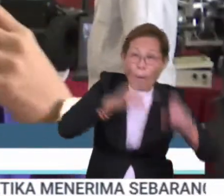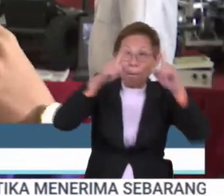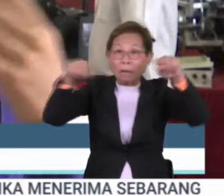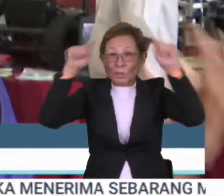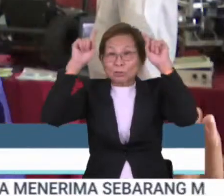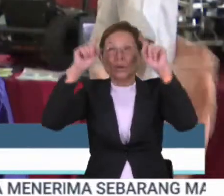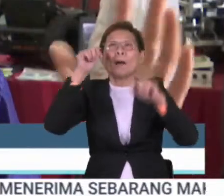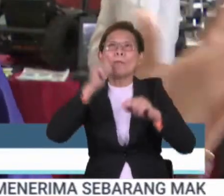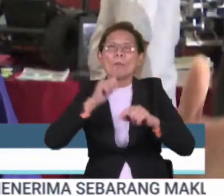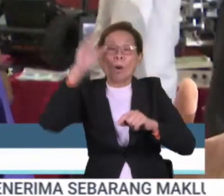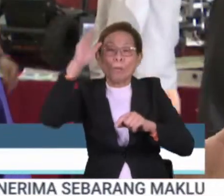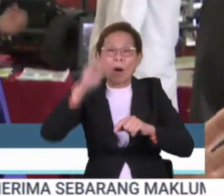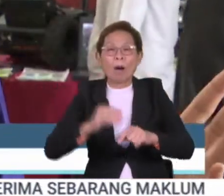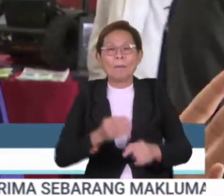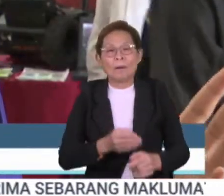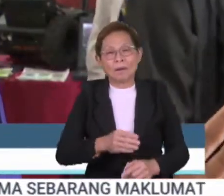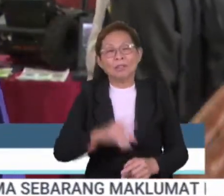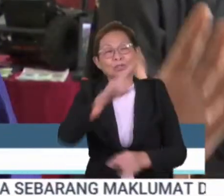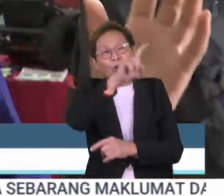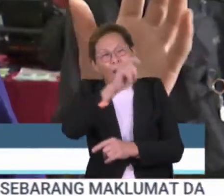mahasiswa-mahasiswi,